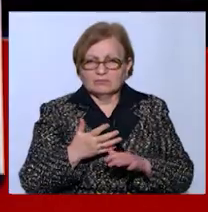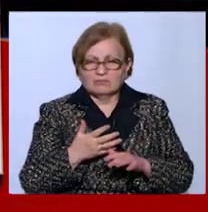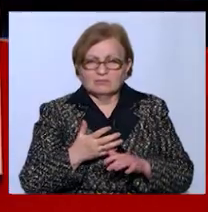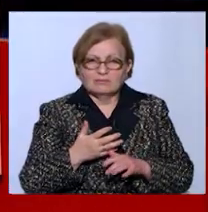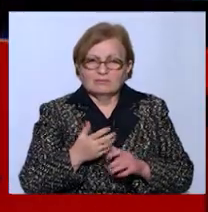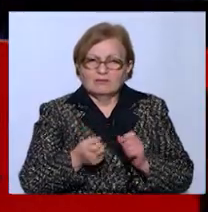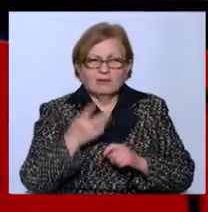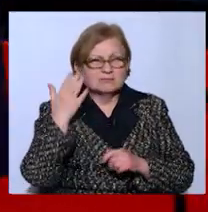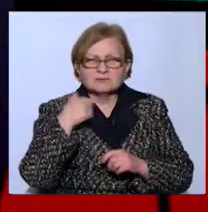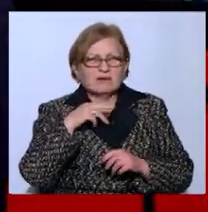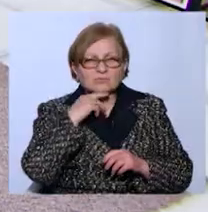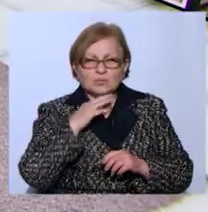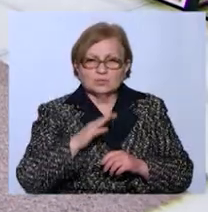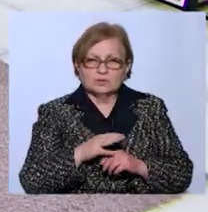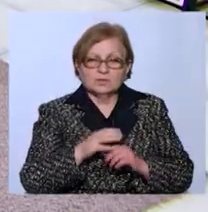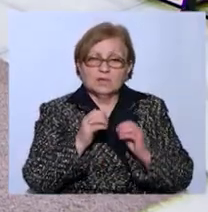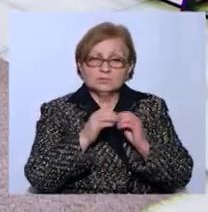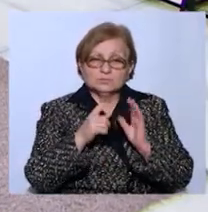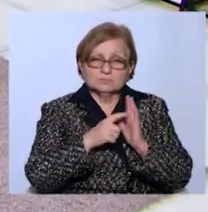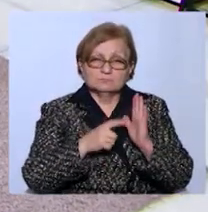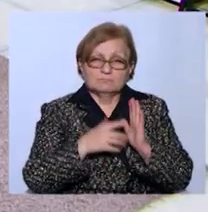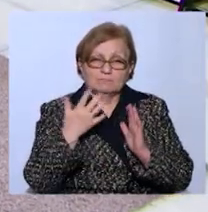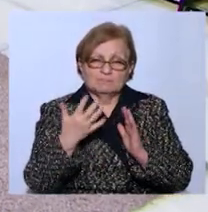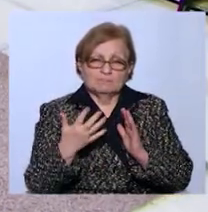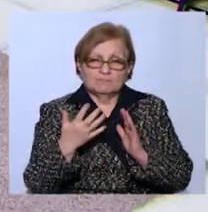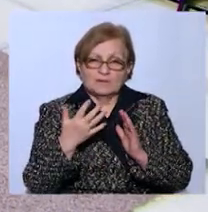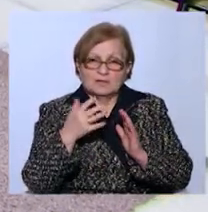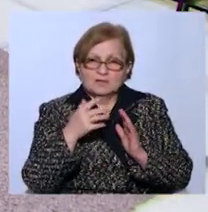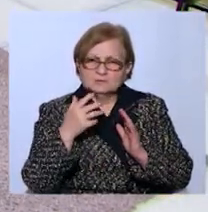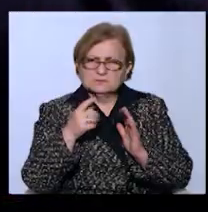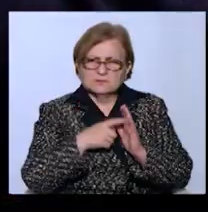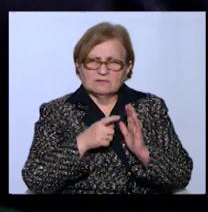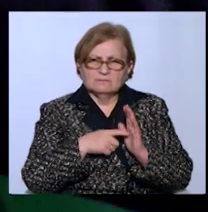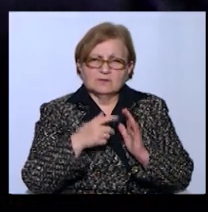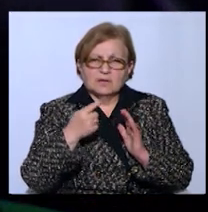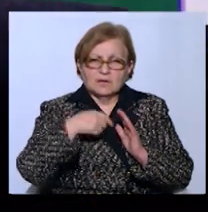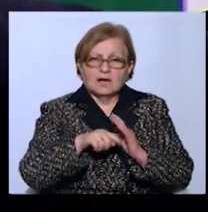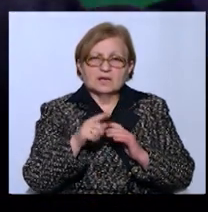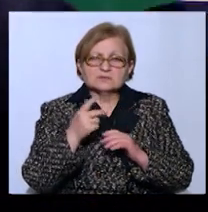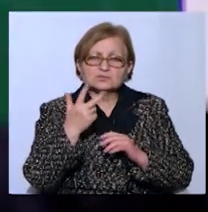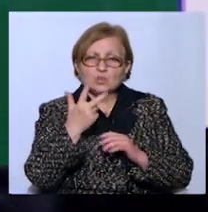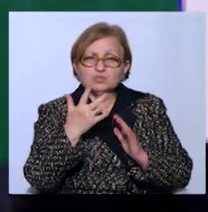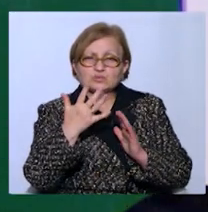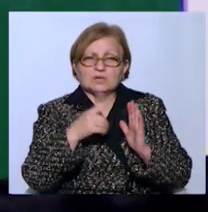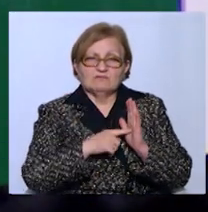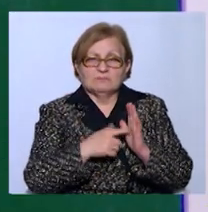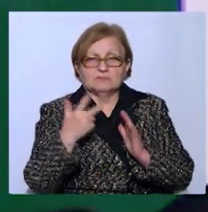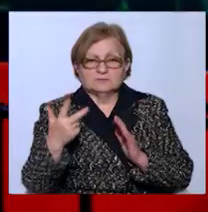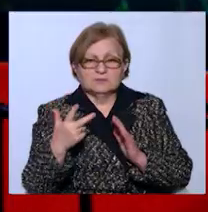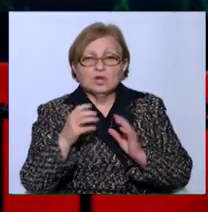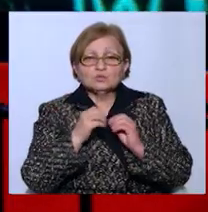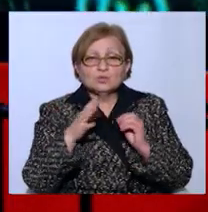შეიძლება საქმე. ანუ 15 რო გავყოთ 5-ზე არის 3, ანუ 15 არის 5-ჯერ 3. ანუ